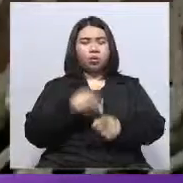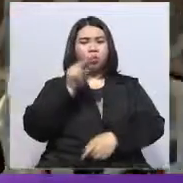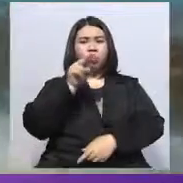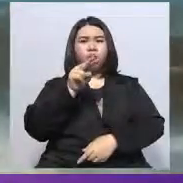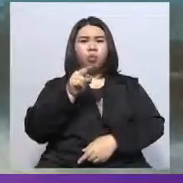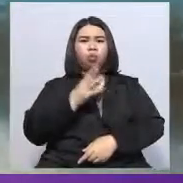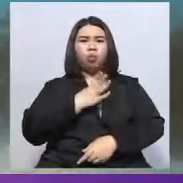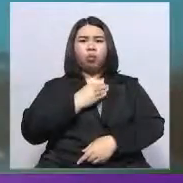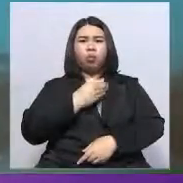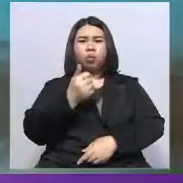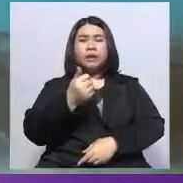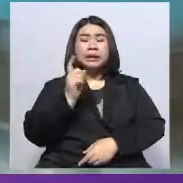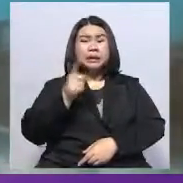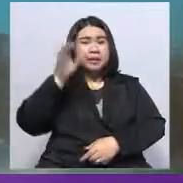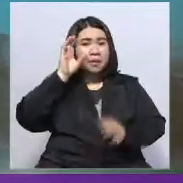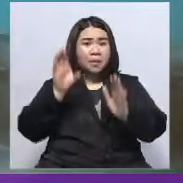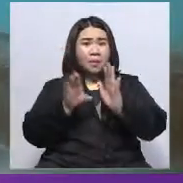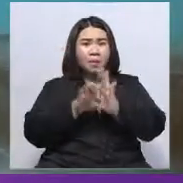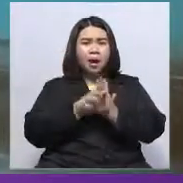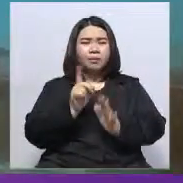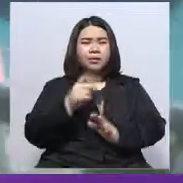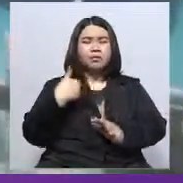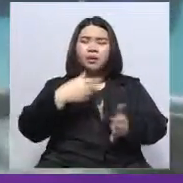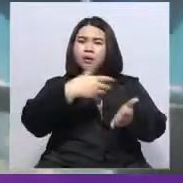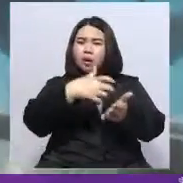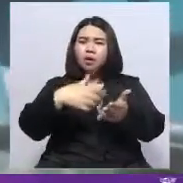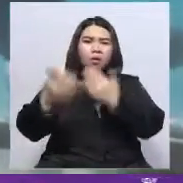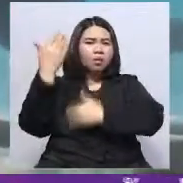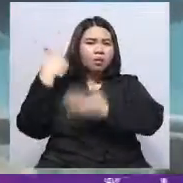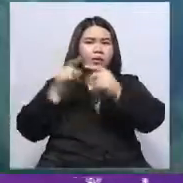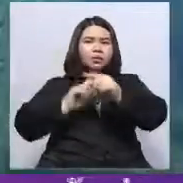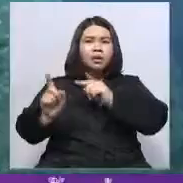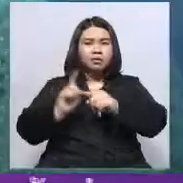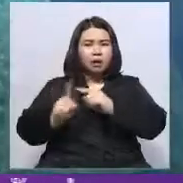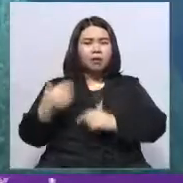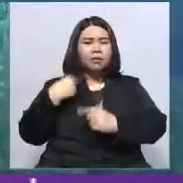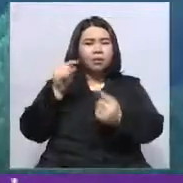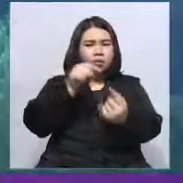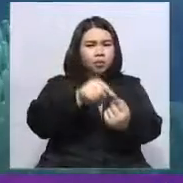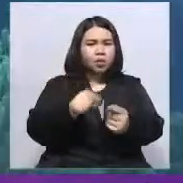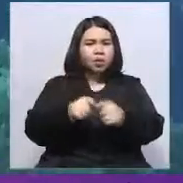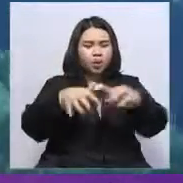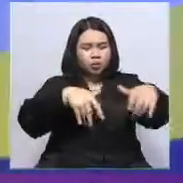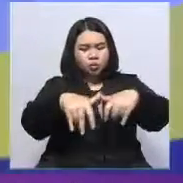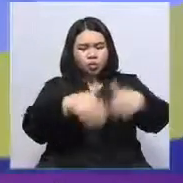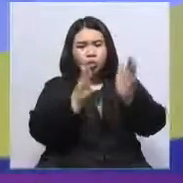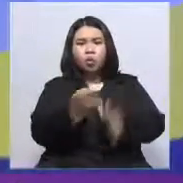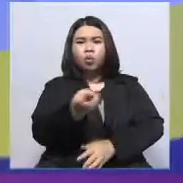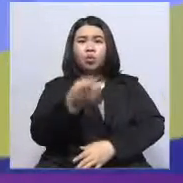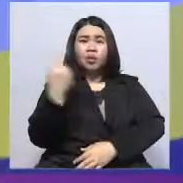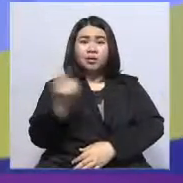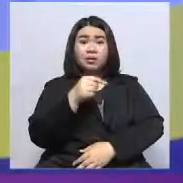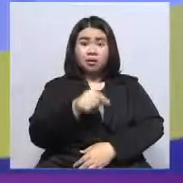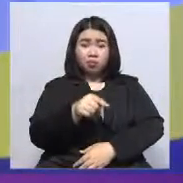าดเพราะว่าภาพจากเมืองรองข้อมูลและเรื่องเล่าจากเรื่องรองเมืองรองยังไปถึงคนจำนวนไม่มากพอเลยแม้กระทั่งในคนไท